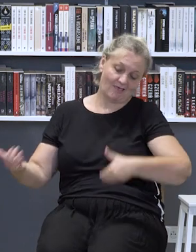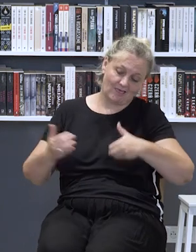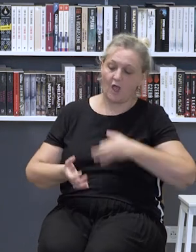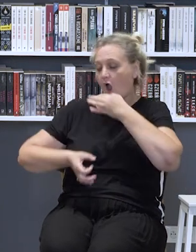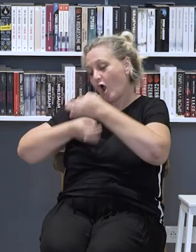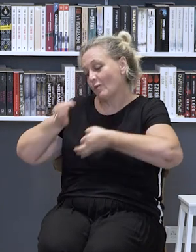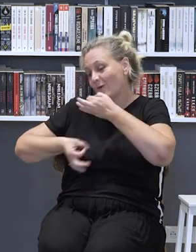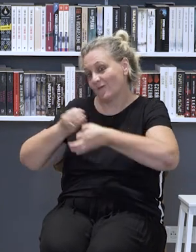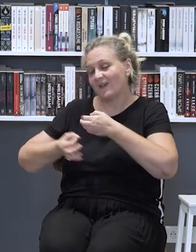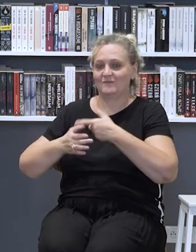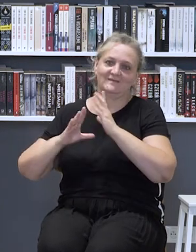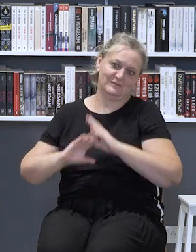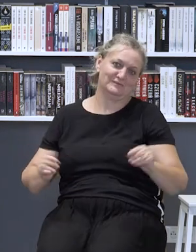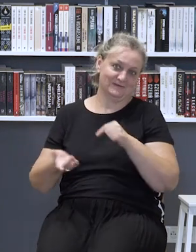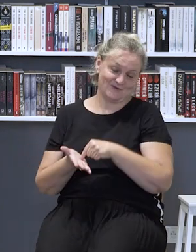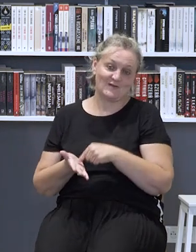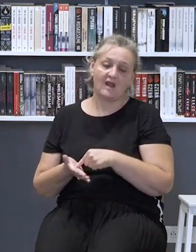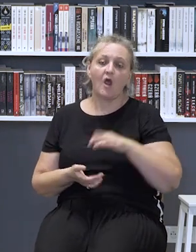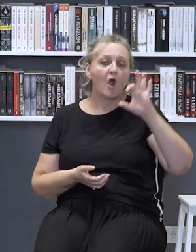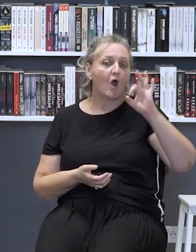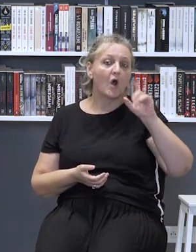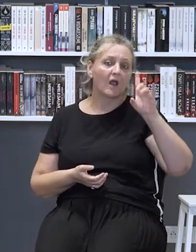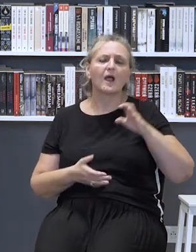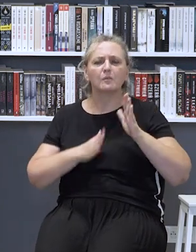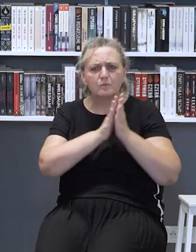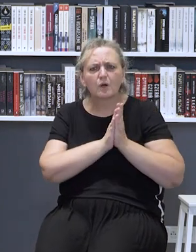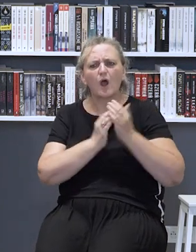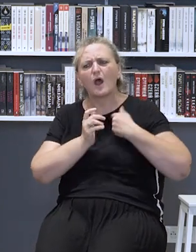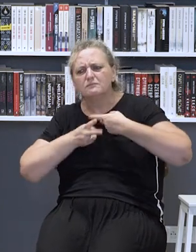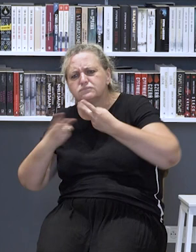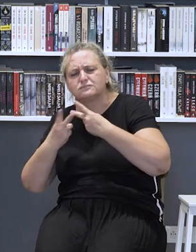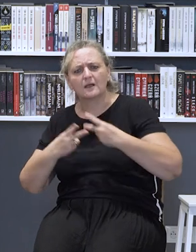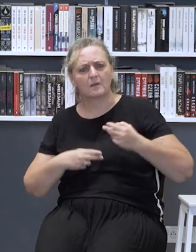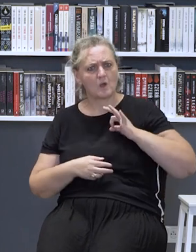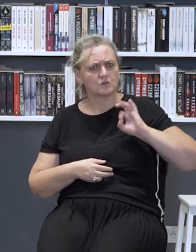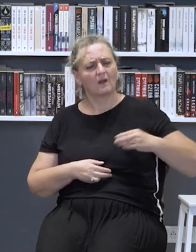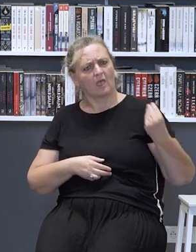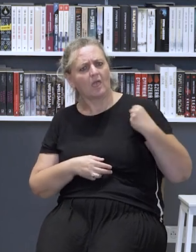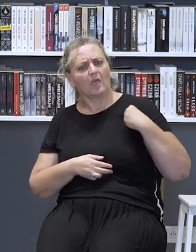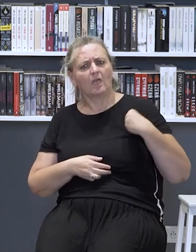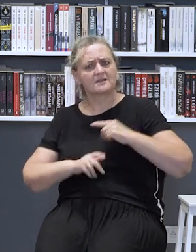opowiedzieć historię. I Olga mnie bardzo długo prosiła, opublikuj, wydaj.